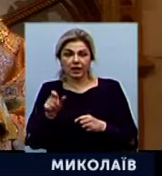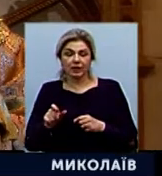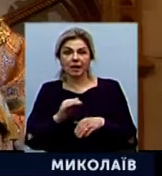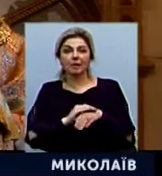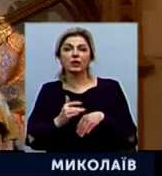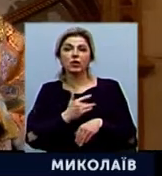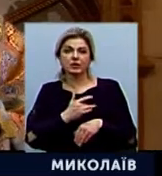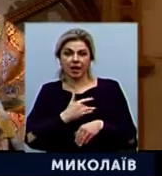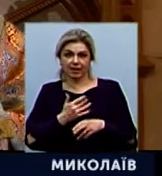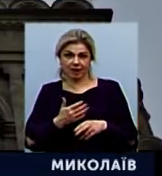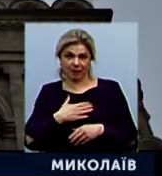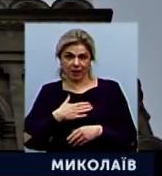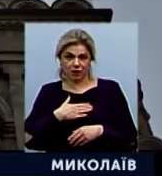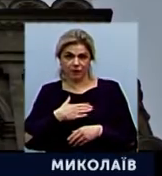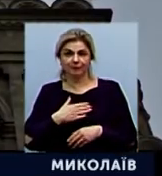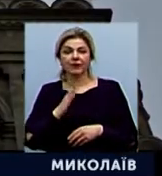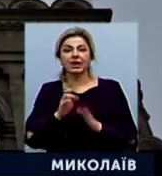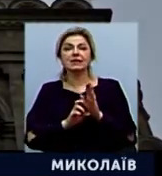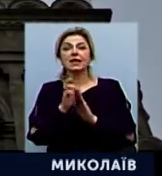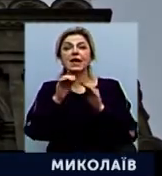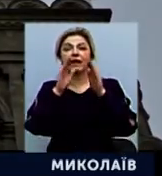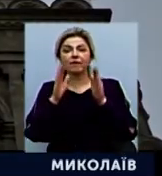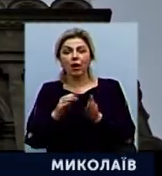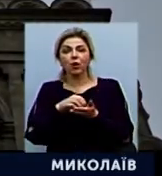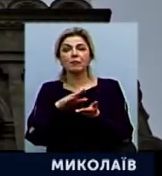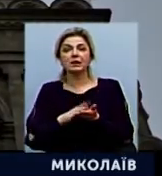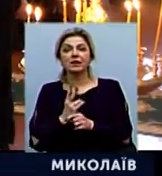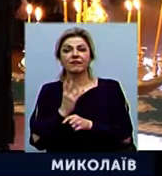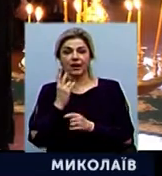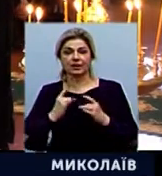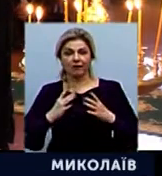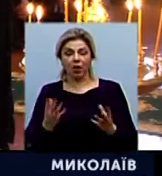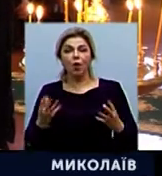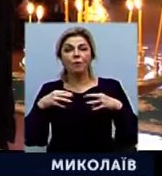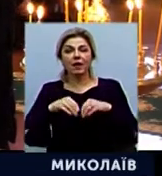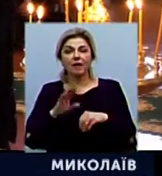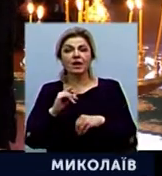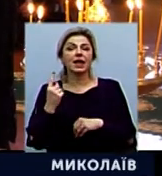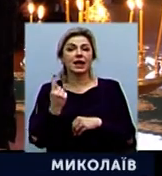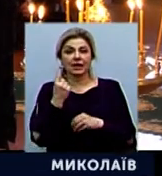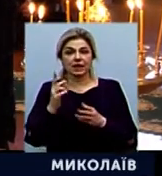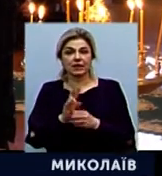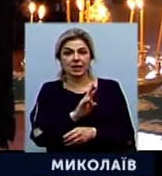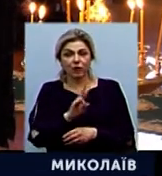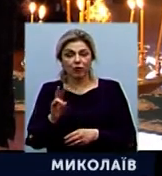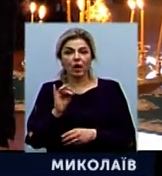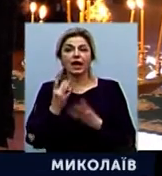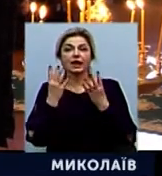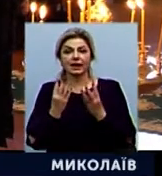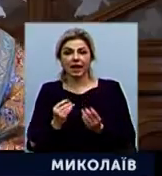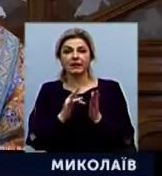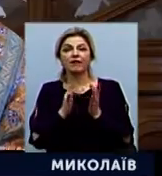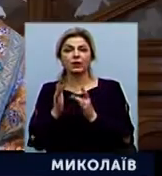наших ближніх. У церкві відзначають подвійне свято – об'єднання в єдину помісну церкву та День Святого